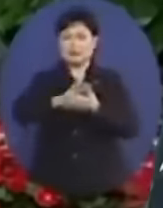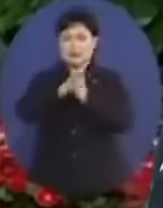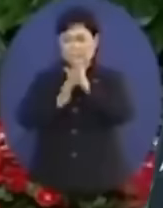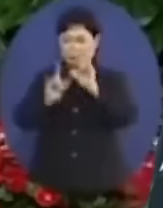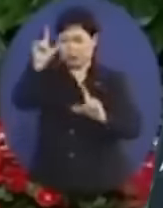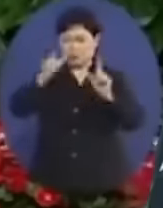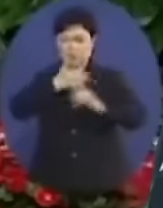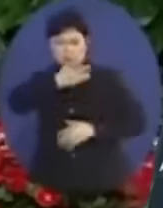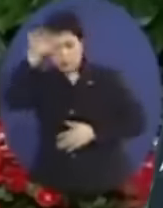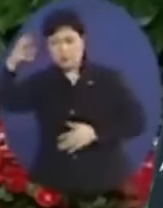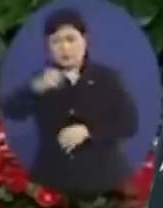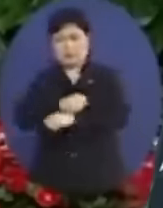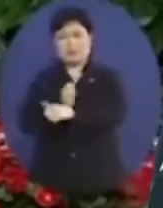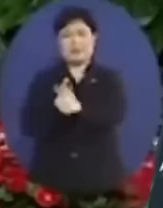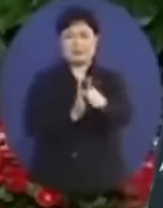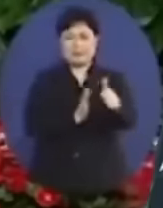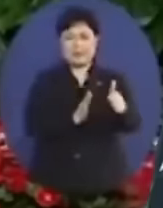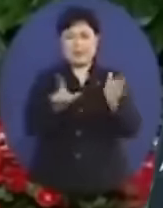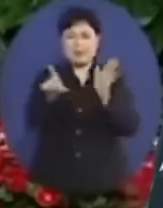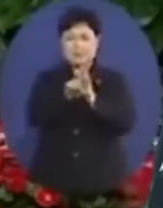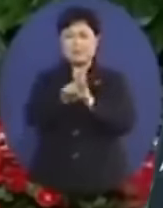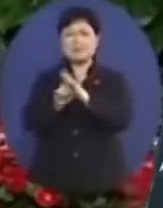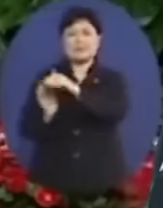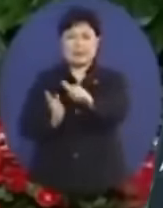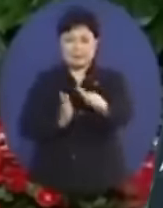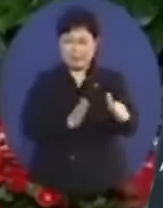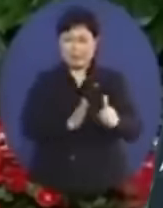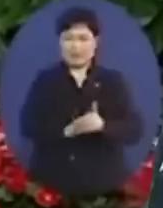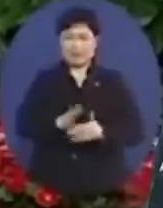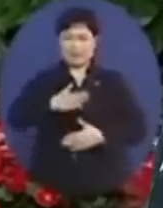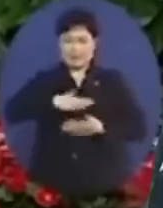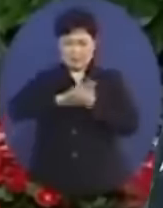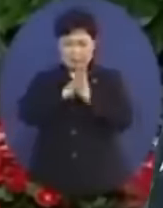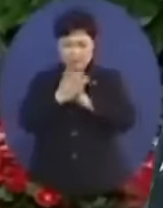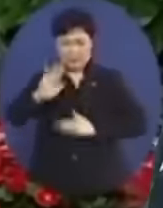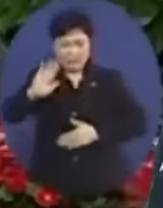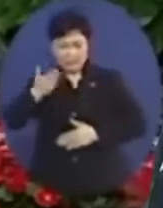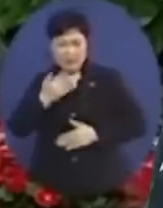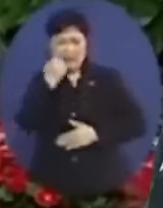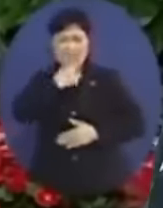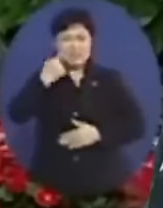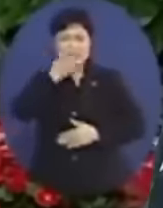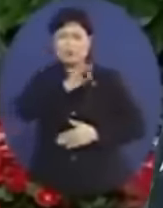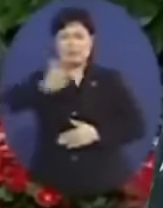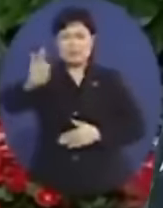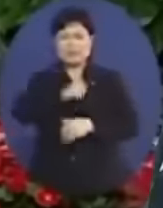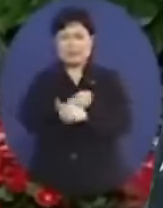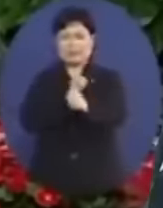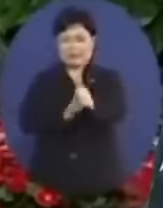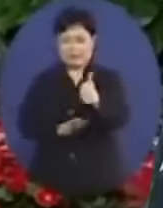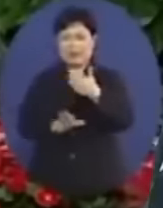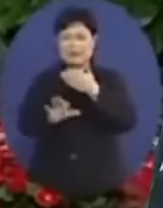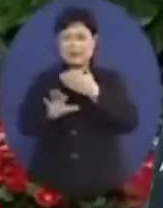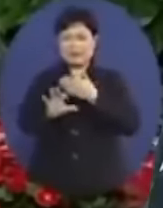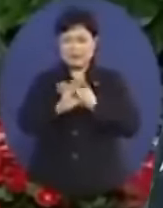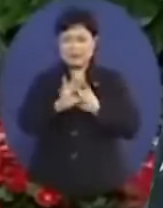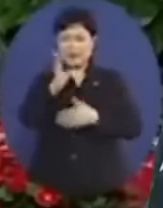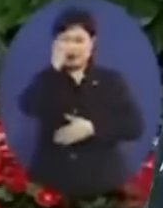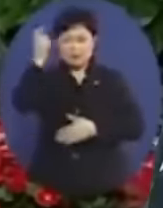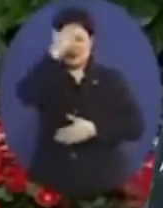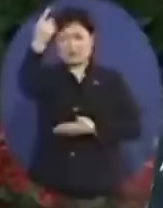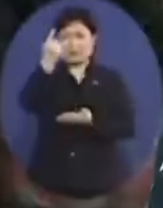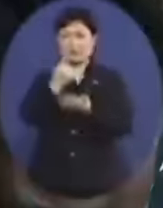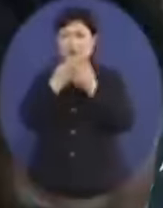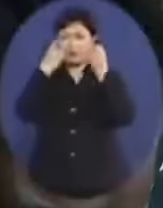꿈꾸어야 되고 믿어야 되고 나는 변화됐다고 입으로 시인해야 되는 것입니다 그러면 성령이 오셔서